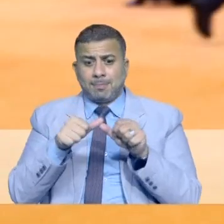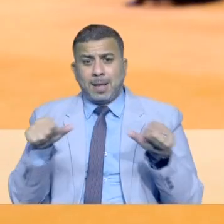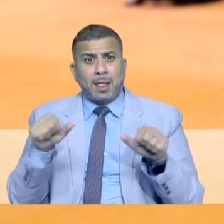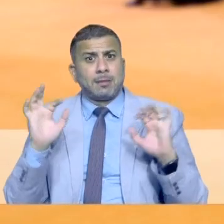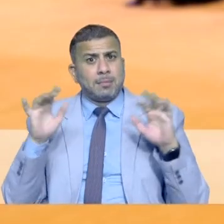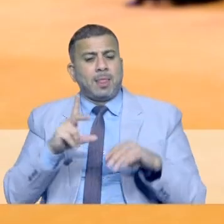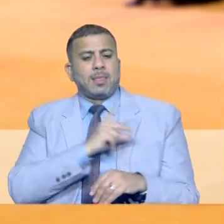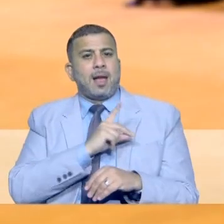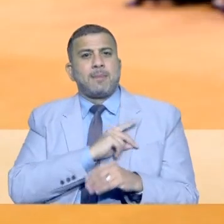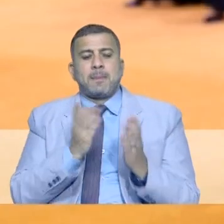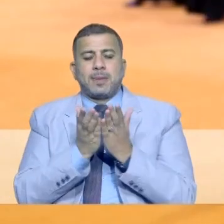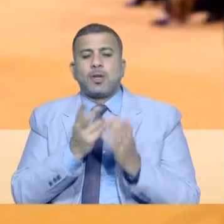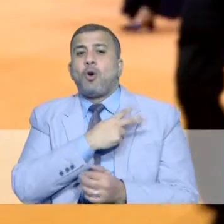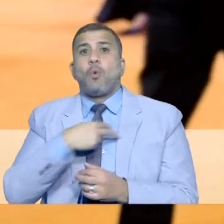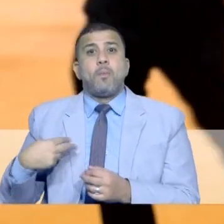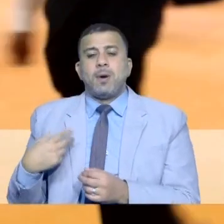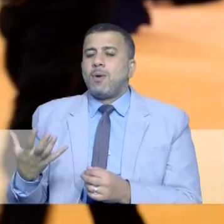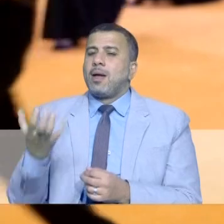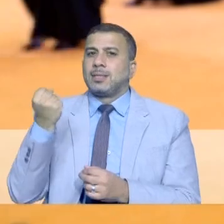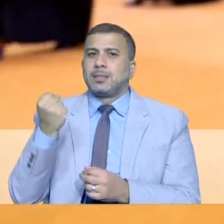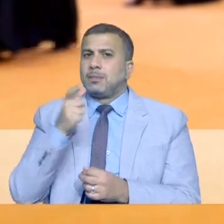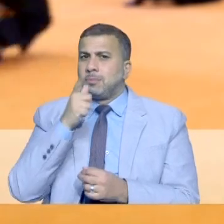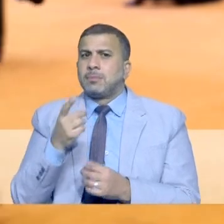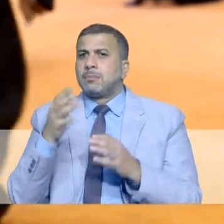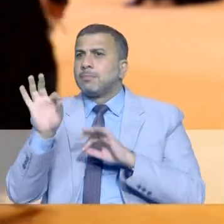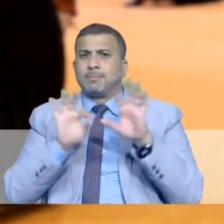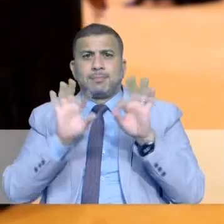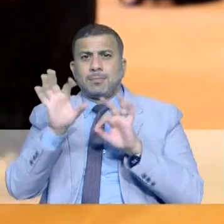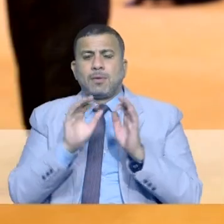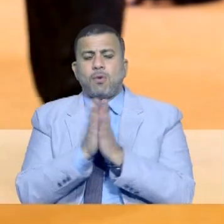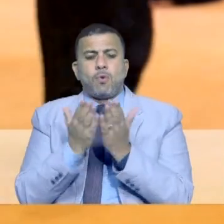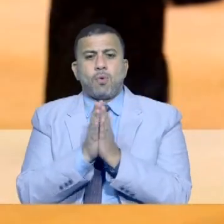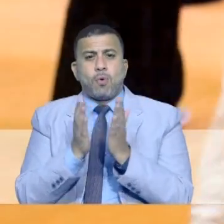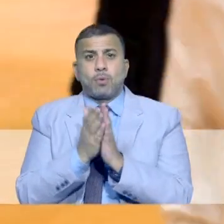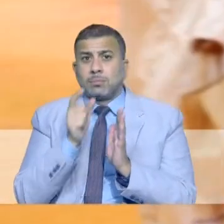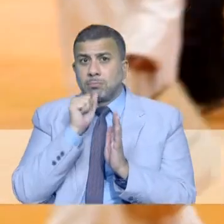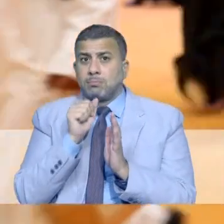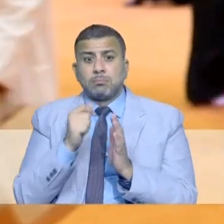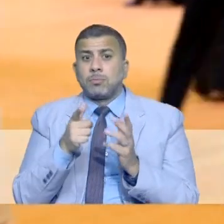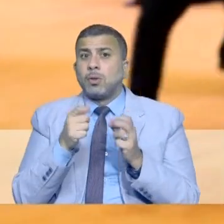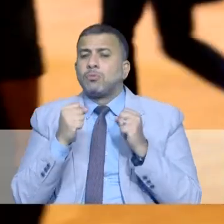طلبة المدارس الحكومية والخاصة، وقد تعددت اختياراتهم للكتب التي قد